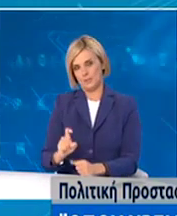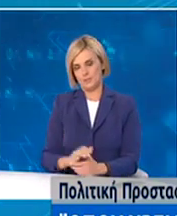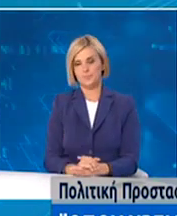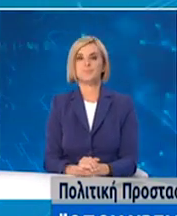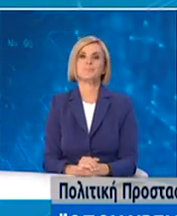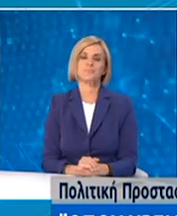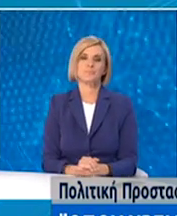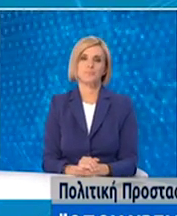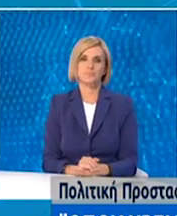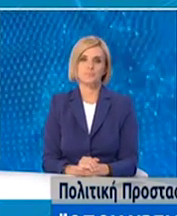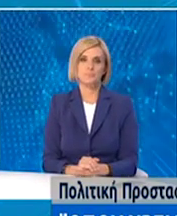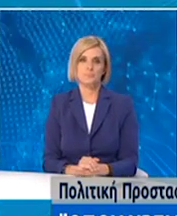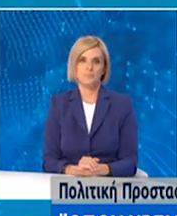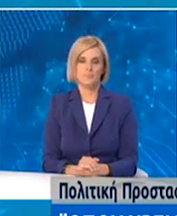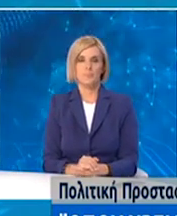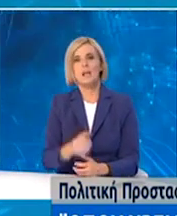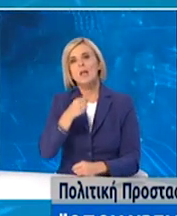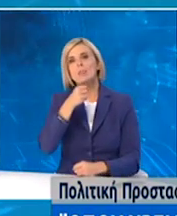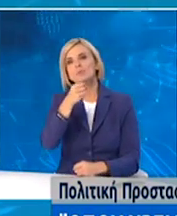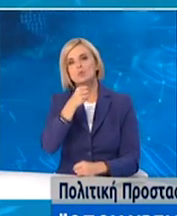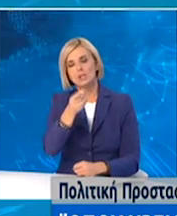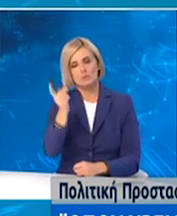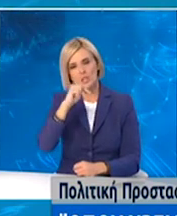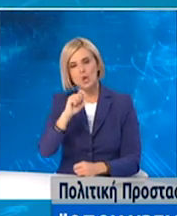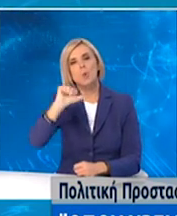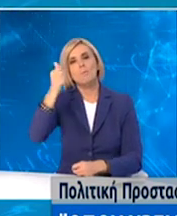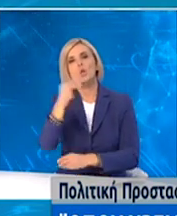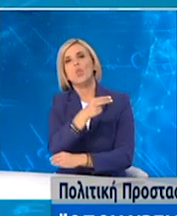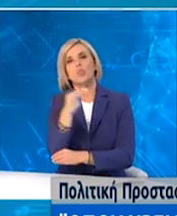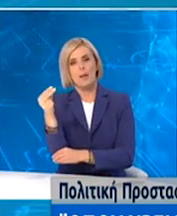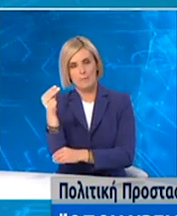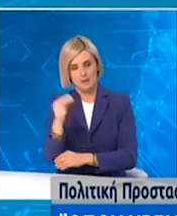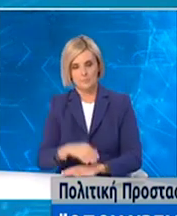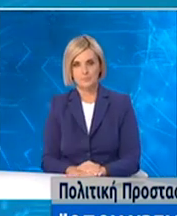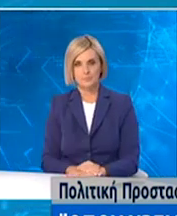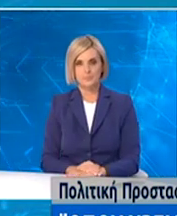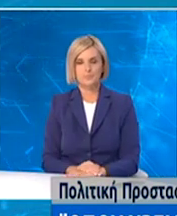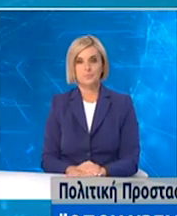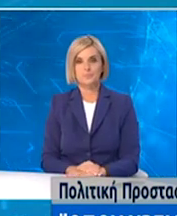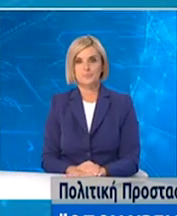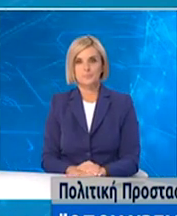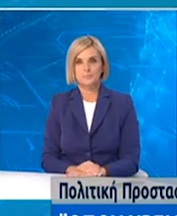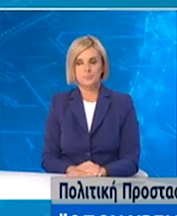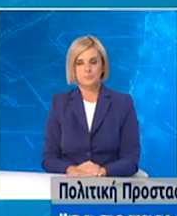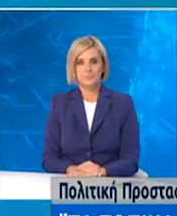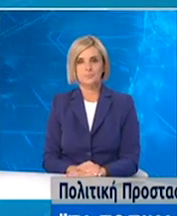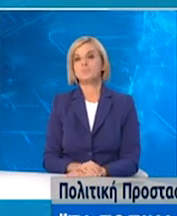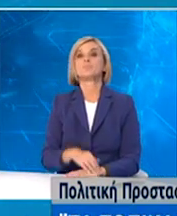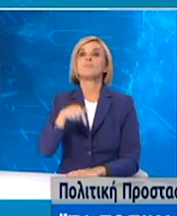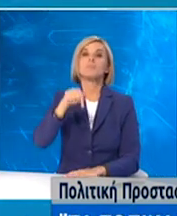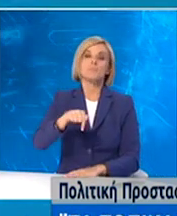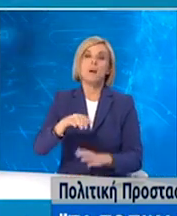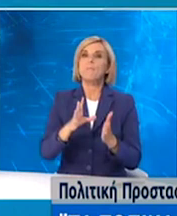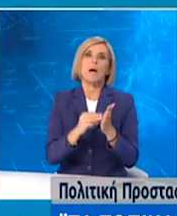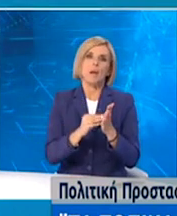Ο κύριος Γούλας από το πρώτο θέμα. Κύριε Υπουργέ, είπατε τώρα ότι μέσα στα εργαλεία σας είναι και το lockdown. Ακόμα και αν πρόκειται για κάποιο